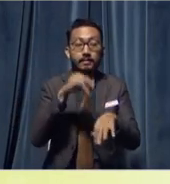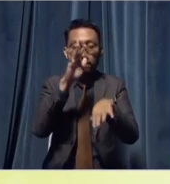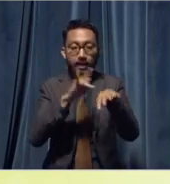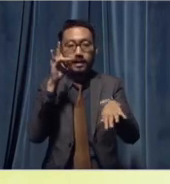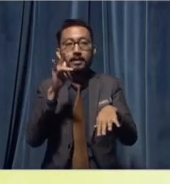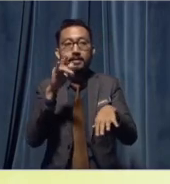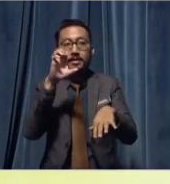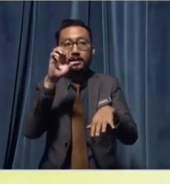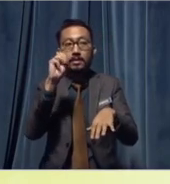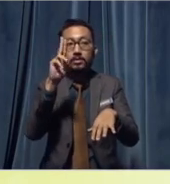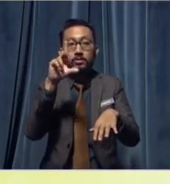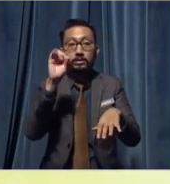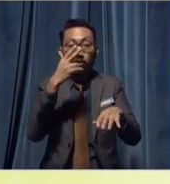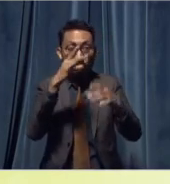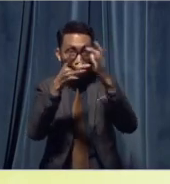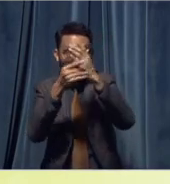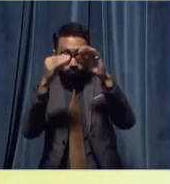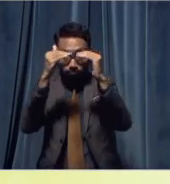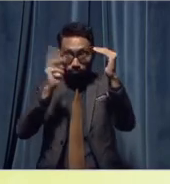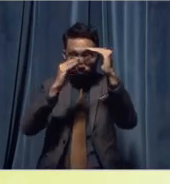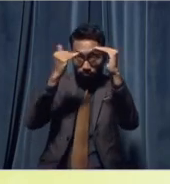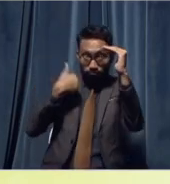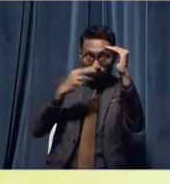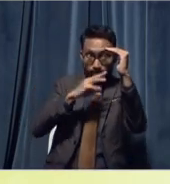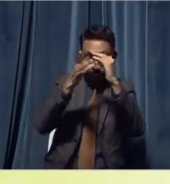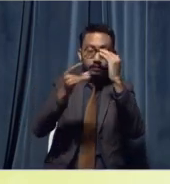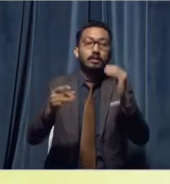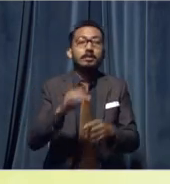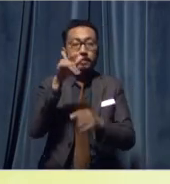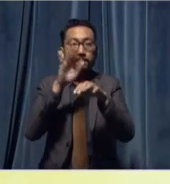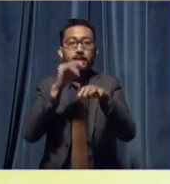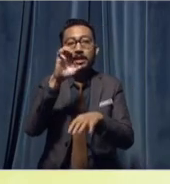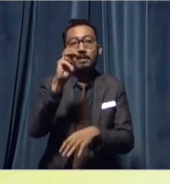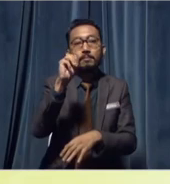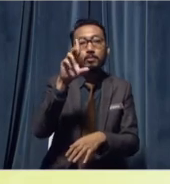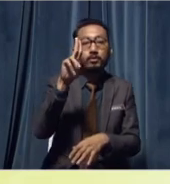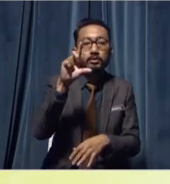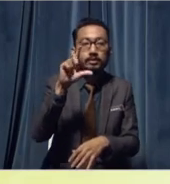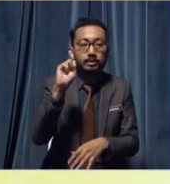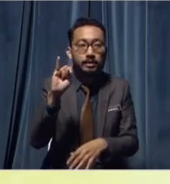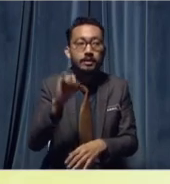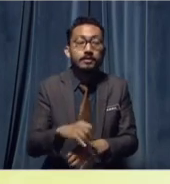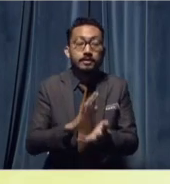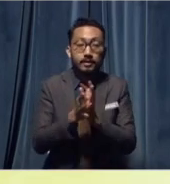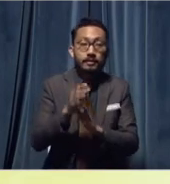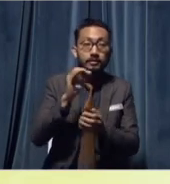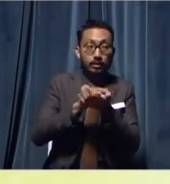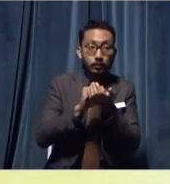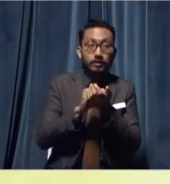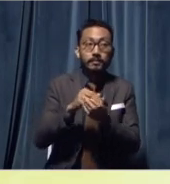emulsi. Maka, sabun atau deterjen bertindak sebagai